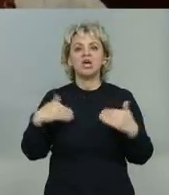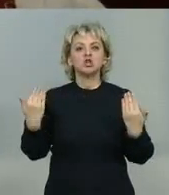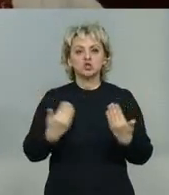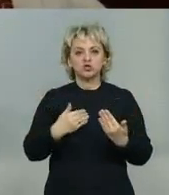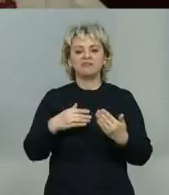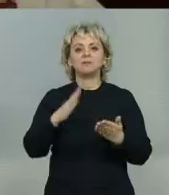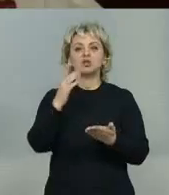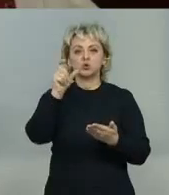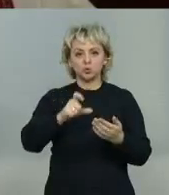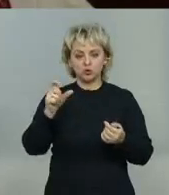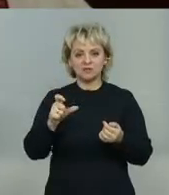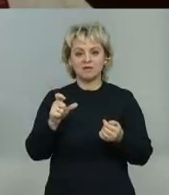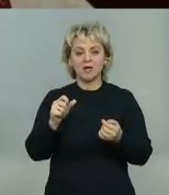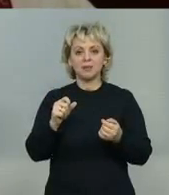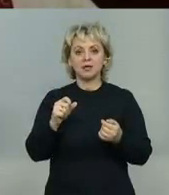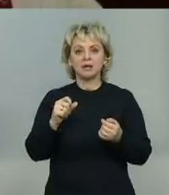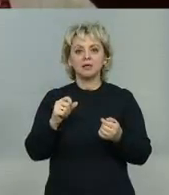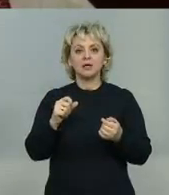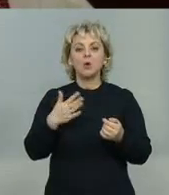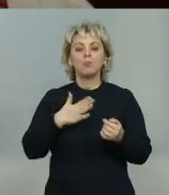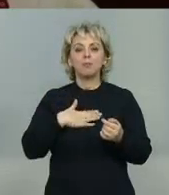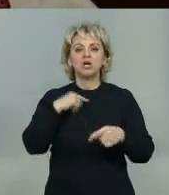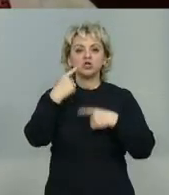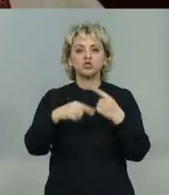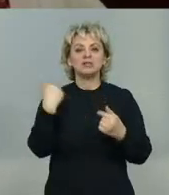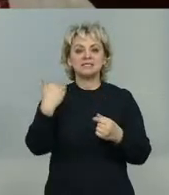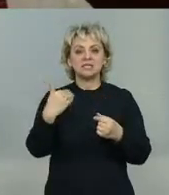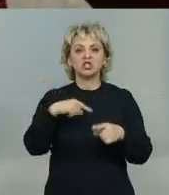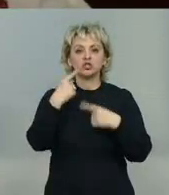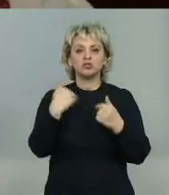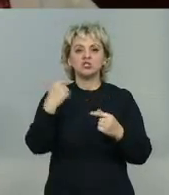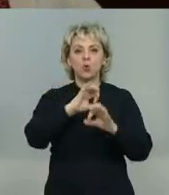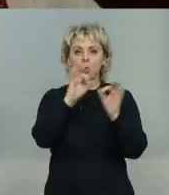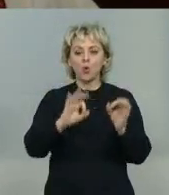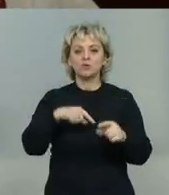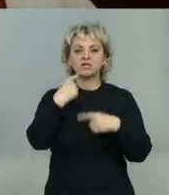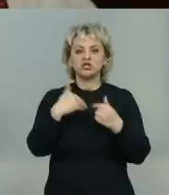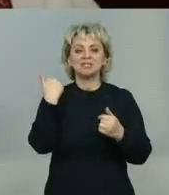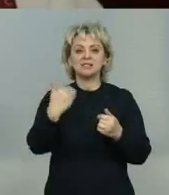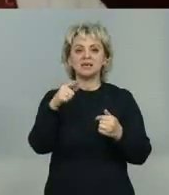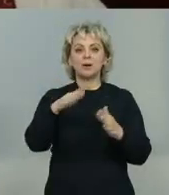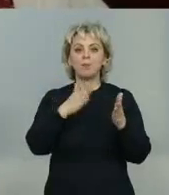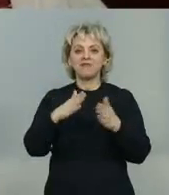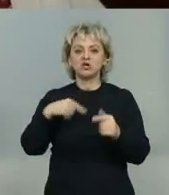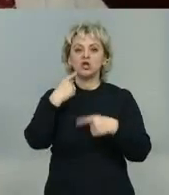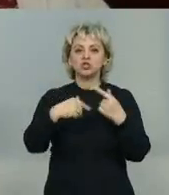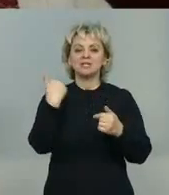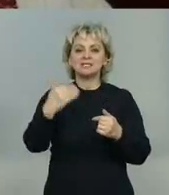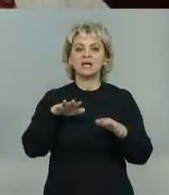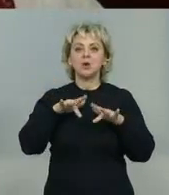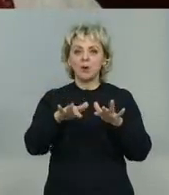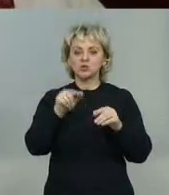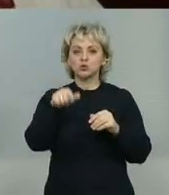живыми существами, мы через них, через их образы, через их поведение, через их